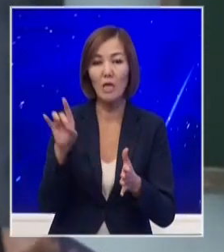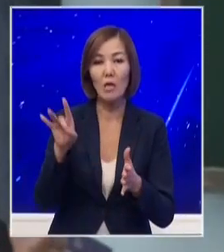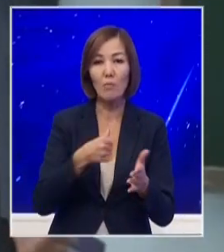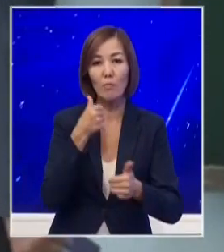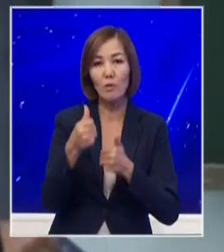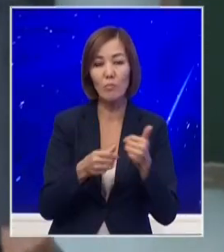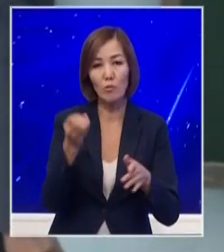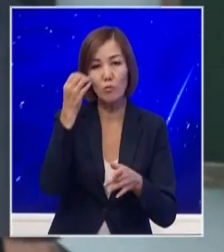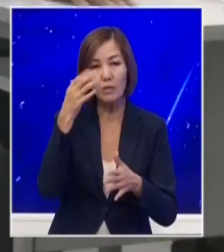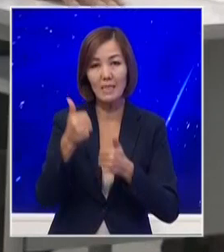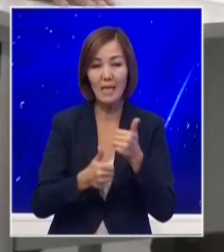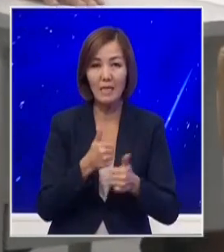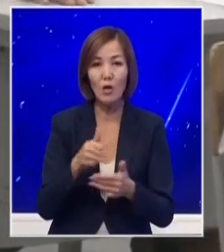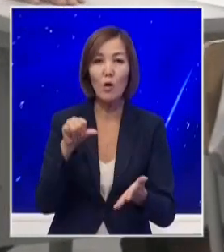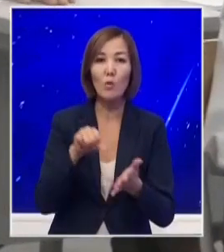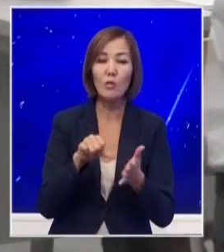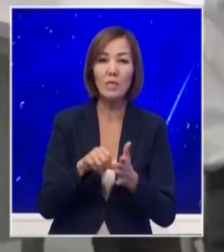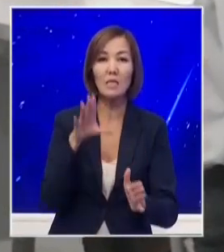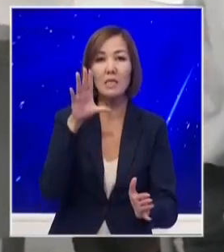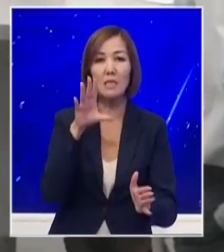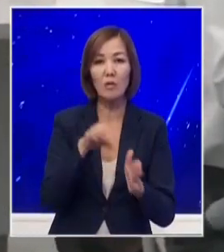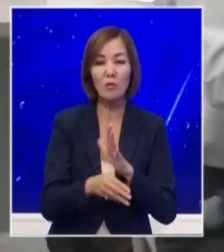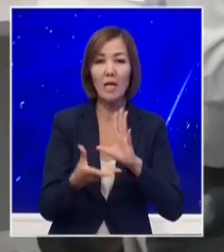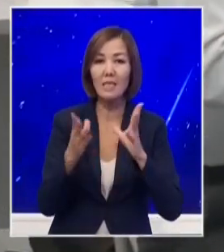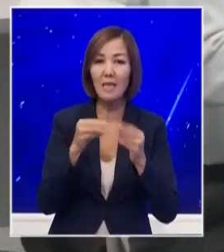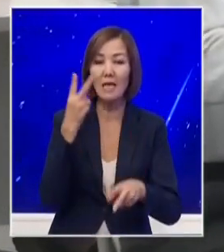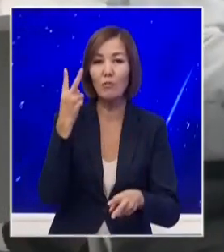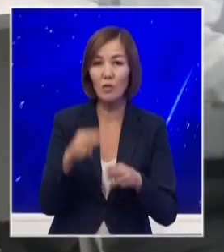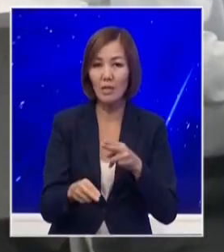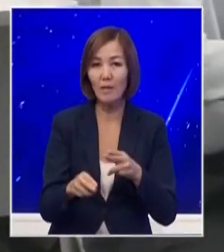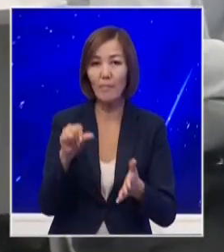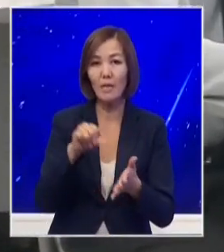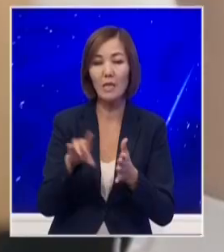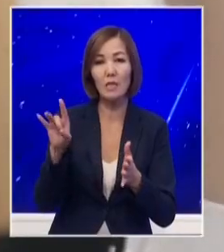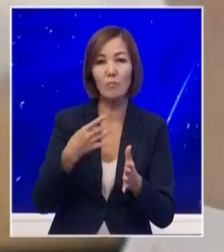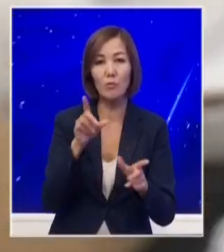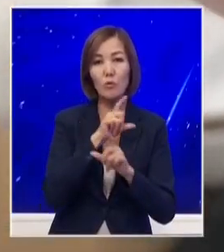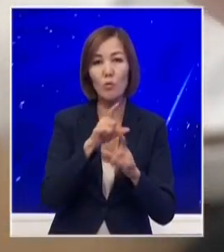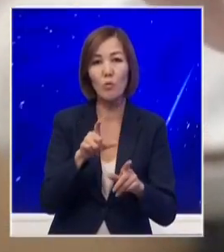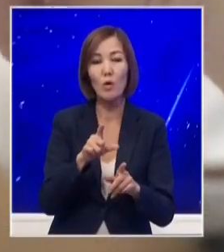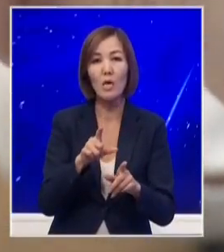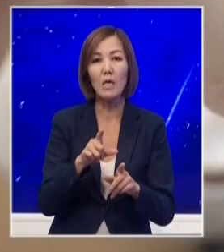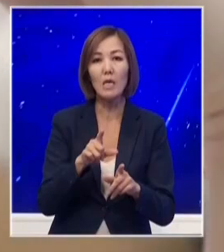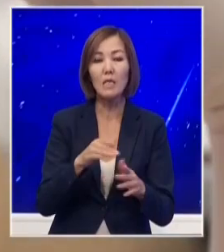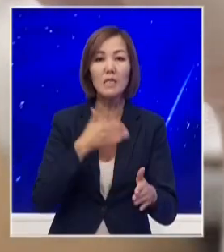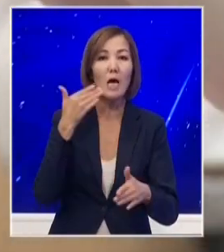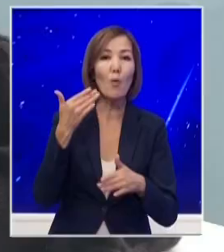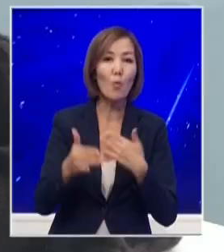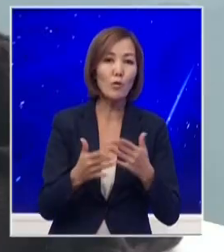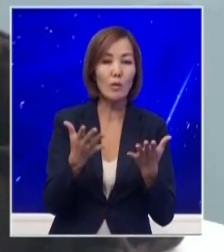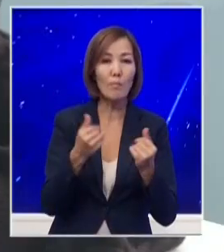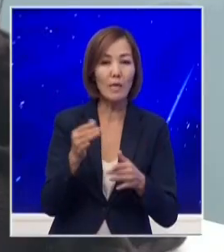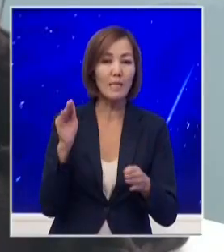участие в республиканском конкурсе знаний, а участники заключительного этапа принимаются в республиканскую школу для заочного